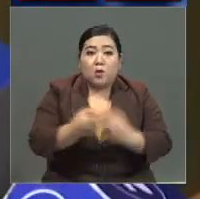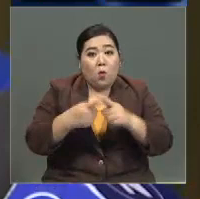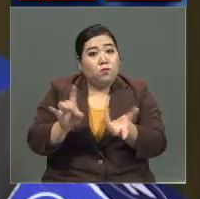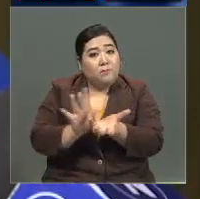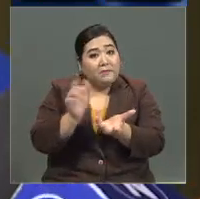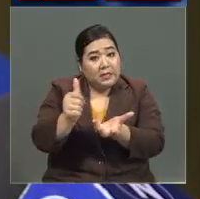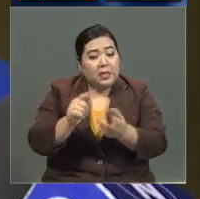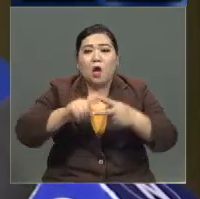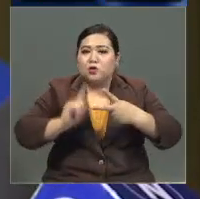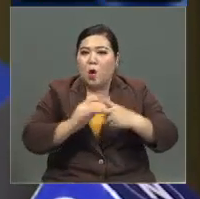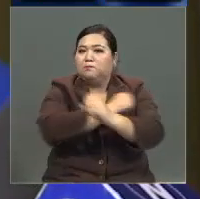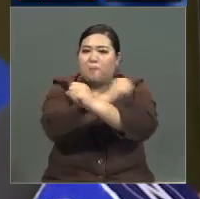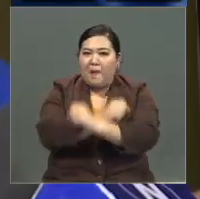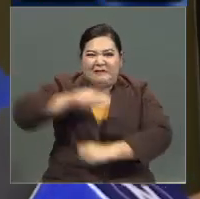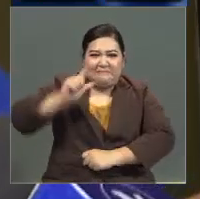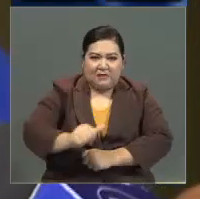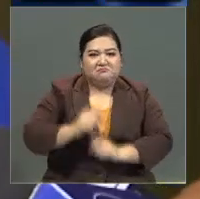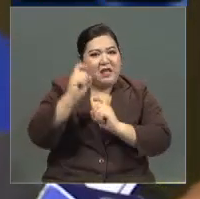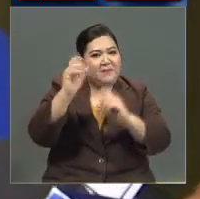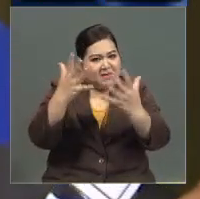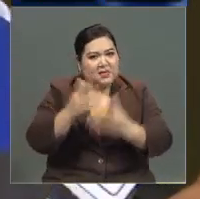แล้วก็เน้นความปลอดภัยเป็นหลัก